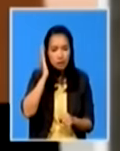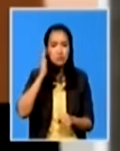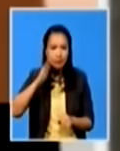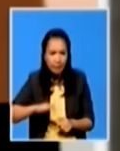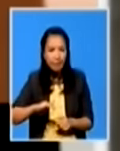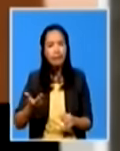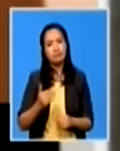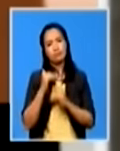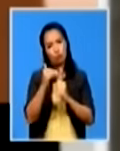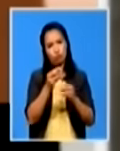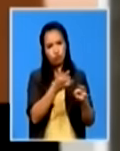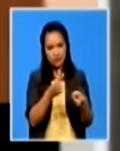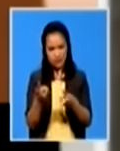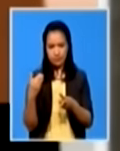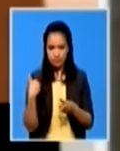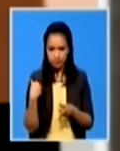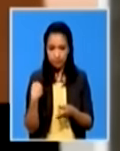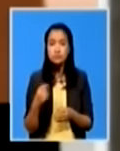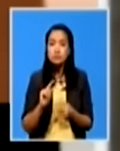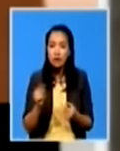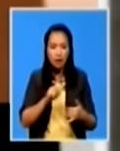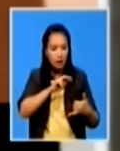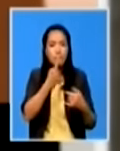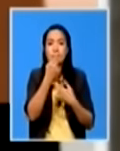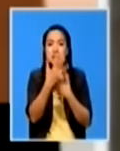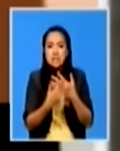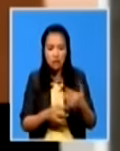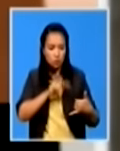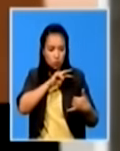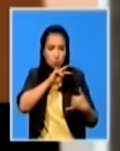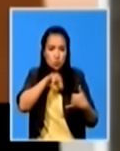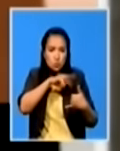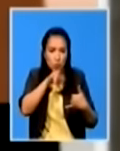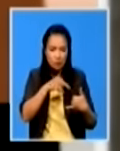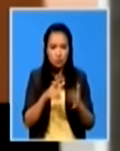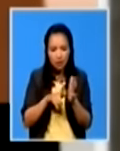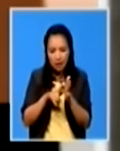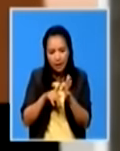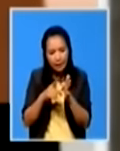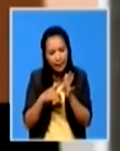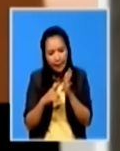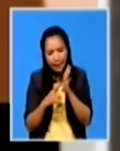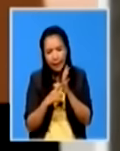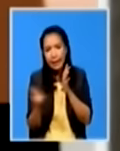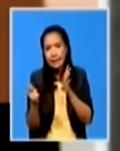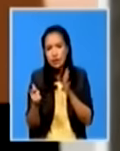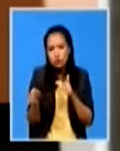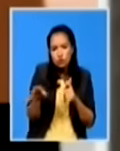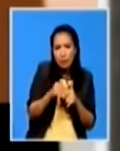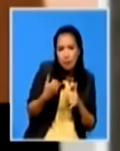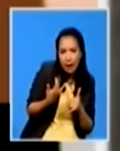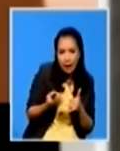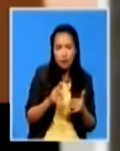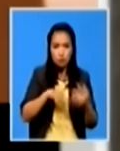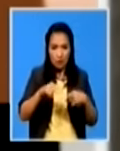การกำหนดวิธีการนะครับในเรื่องที่1คือการตรวจเลือดให้รู้สถานการณ์การติดเชื้อ HIV และติดตามผล2ก็คือ